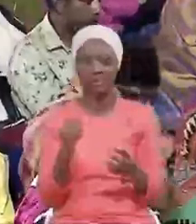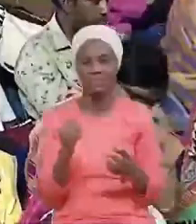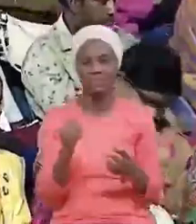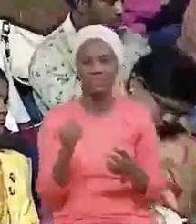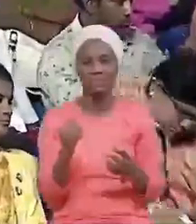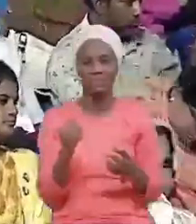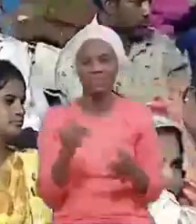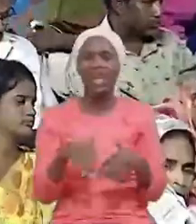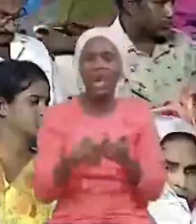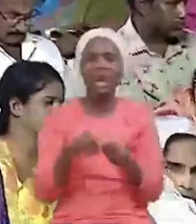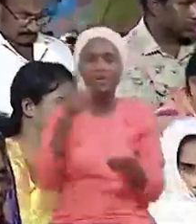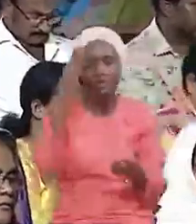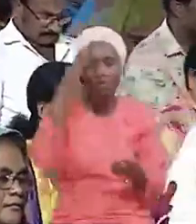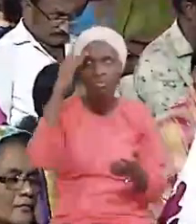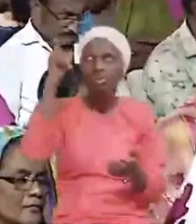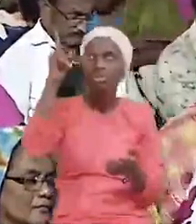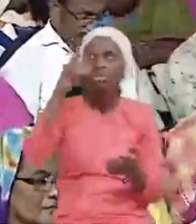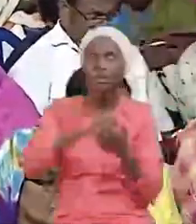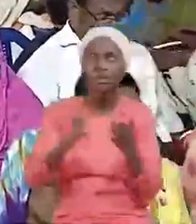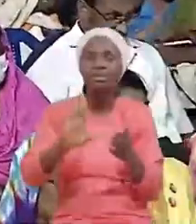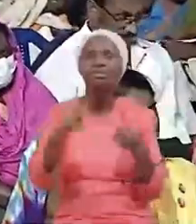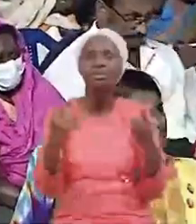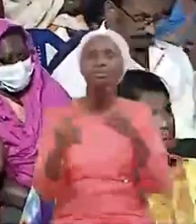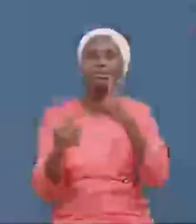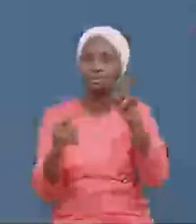Comment savez-vous qu'il ôte vos péchés?